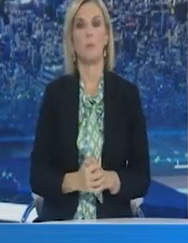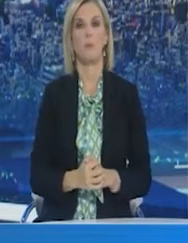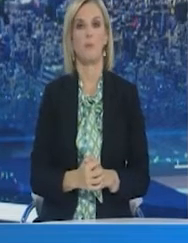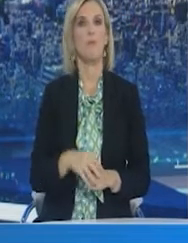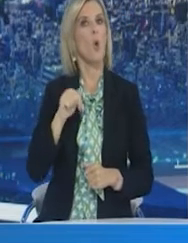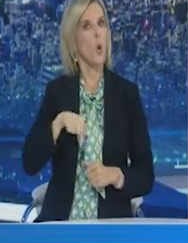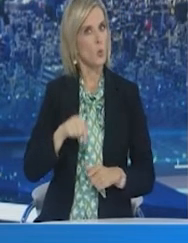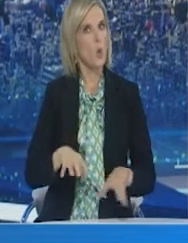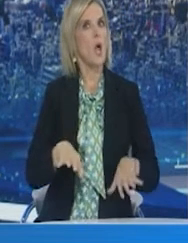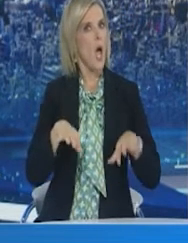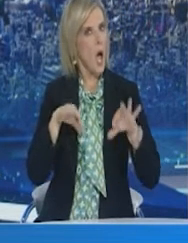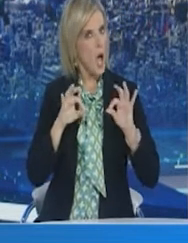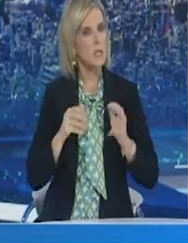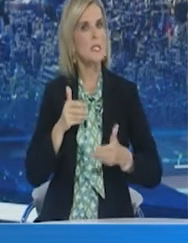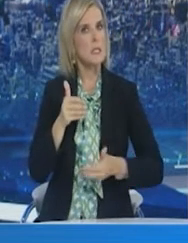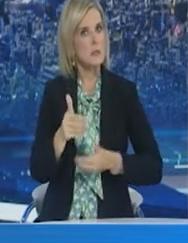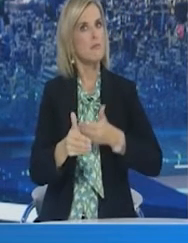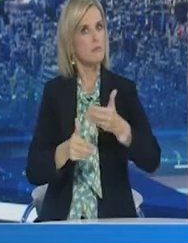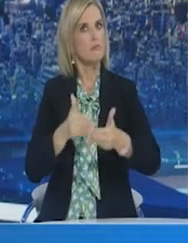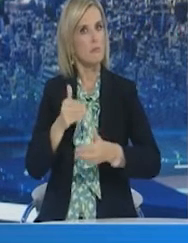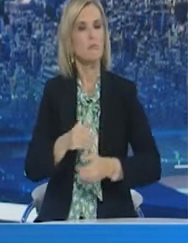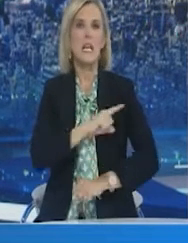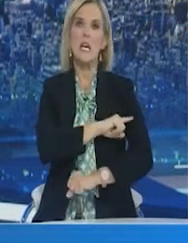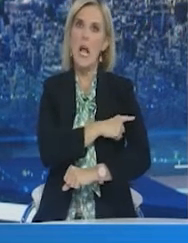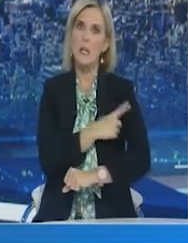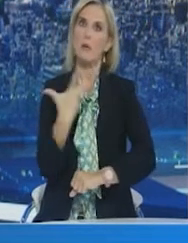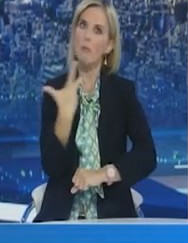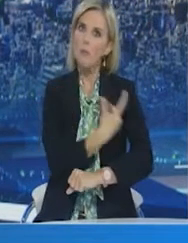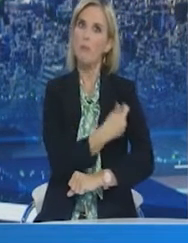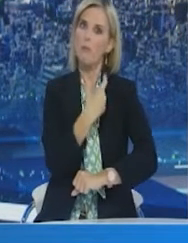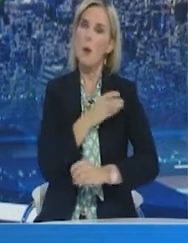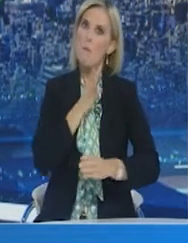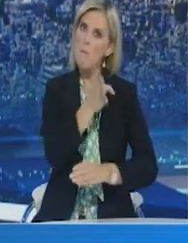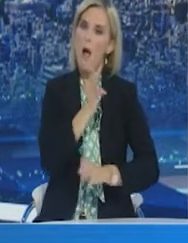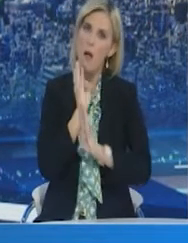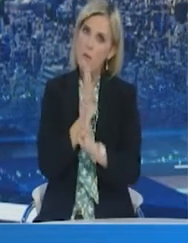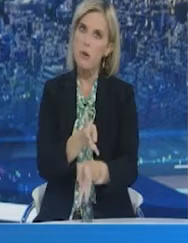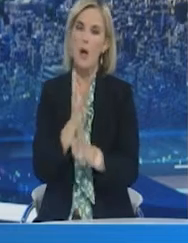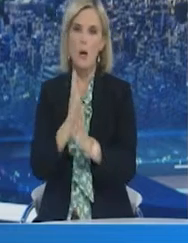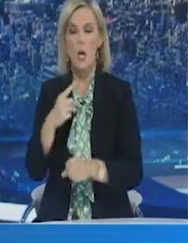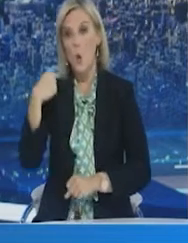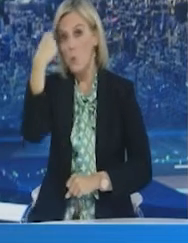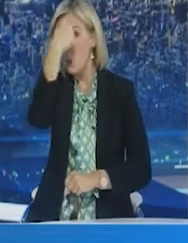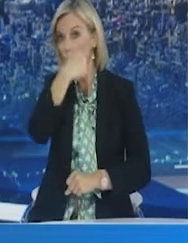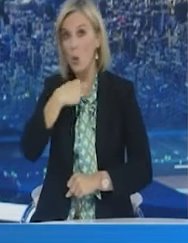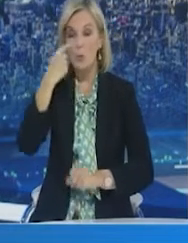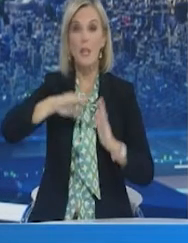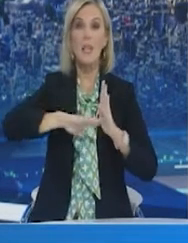εμβολιάζονται. Ο αγώνας για την πανδημία συνεχίζεται. Όλο το προσωπικό στο Εθνικό Σύστημα